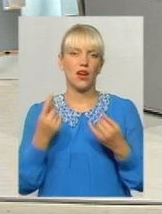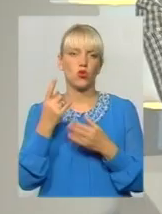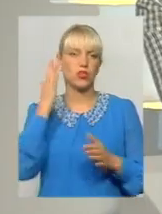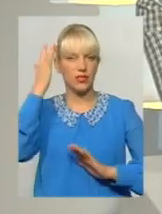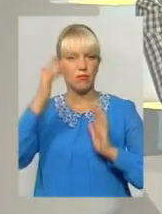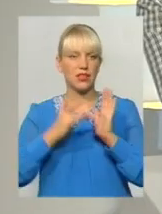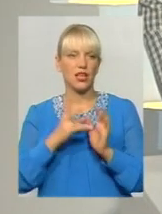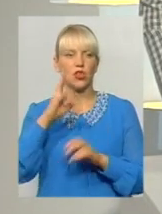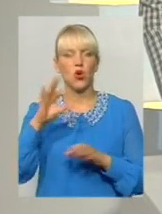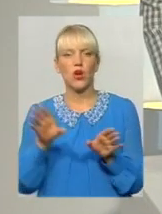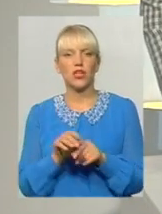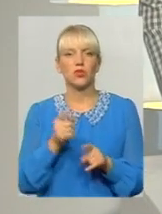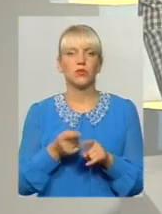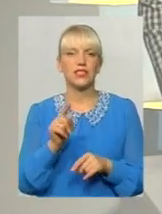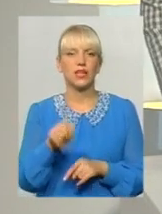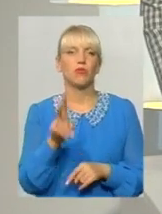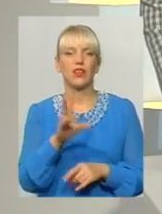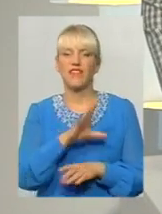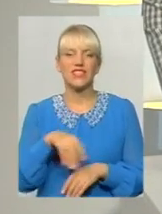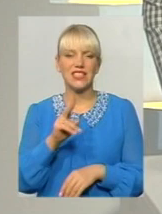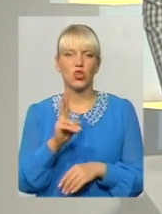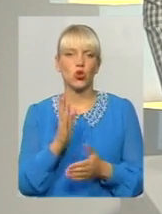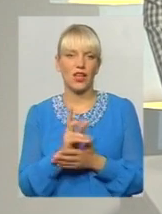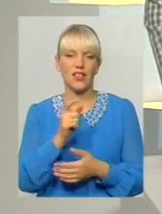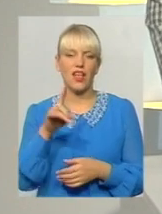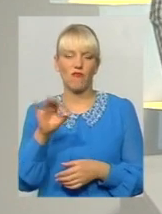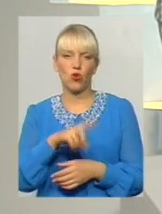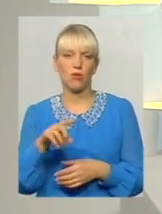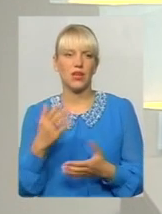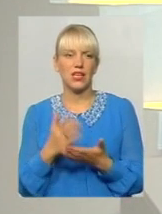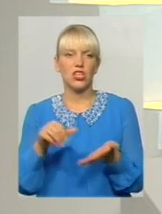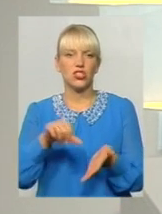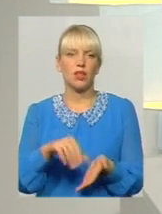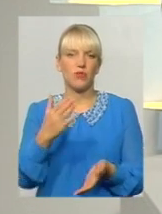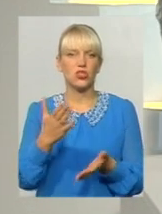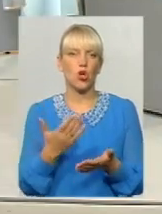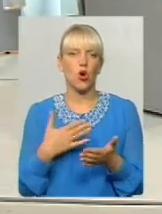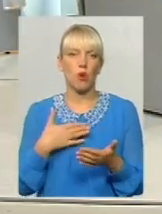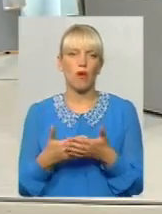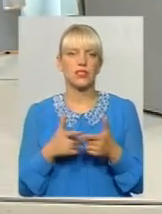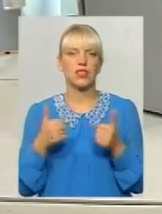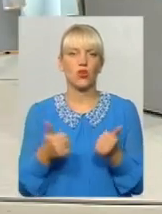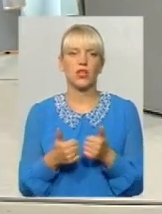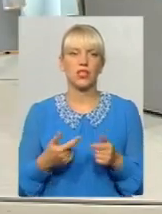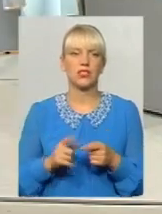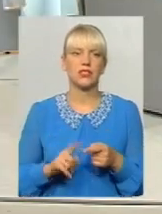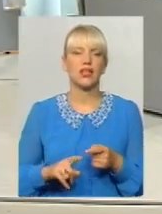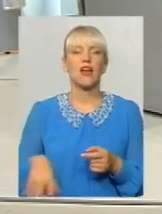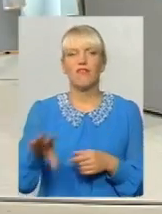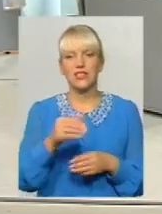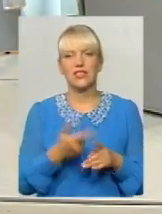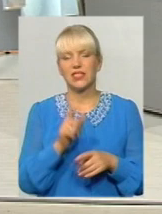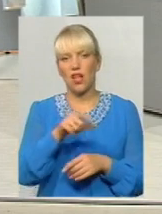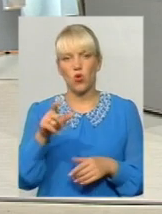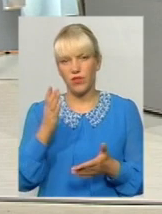мети, але разом з тим, не всі ж, хто мають автомобілі на єврономерах, є членами вашої громадської організації. Правильно? Вони всі українці. Ось. Я розумію, вони